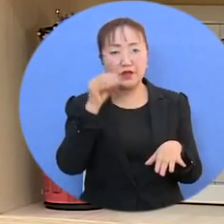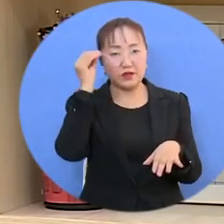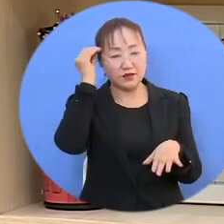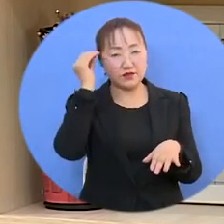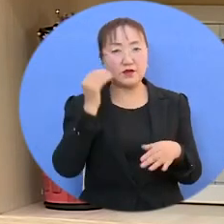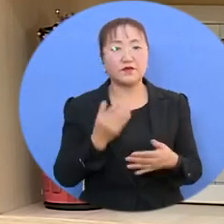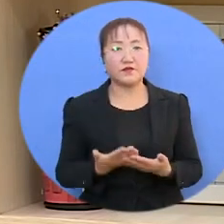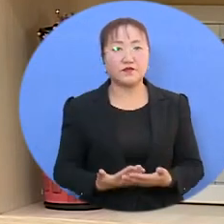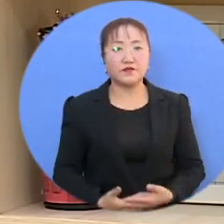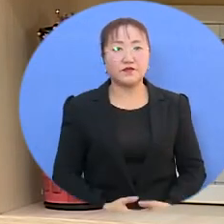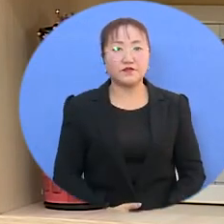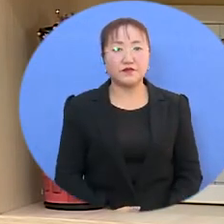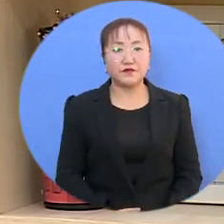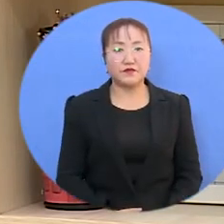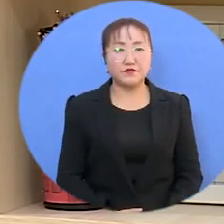найдаж байна.